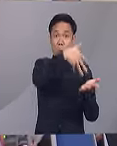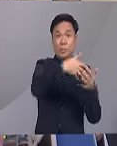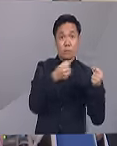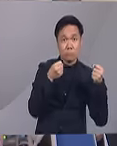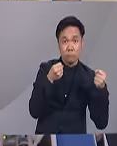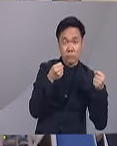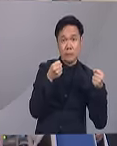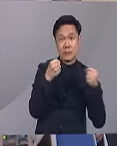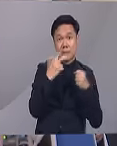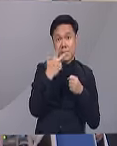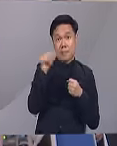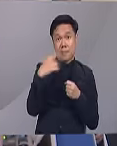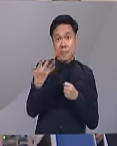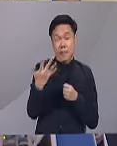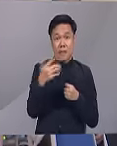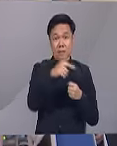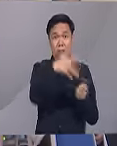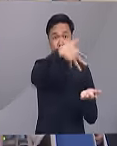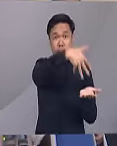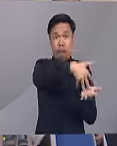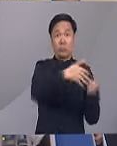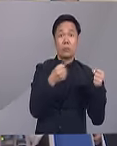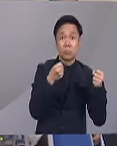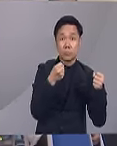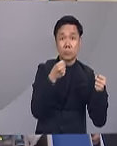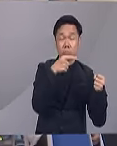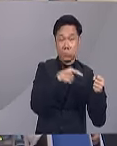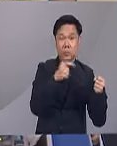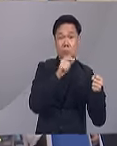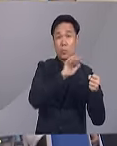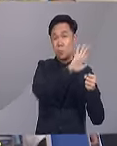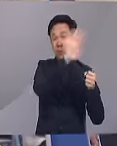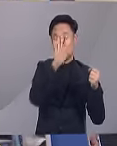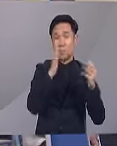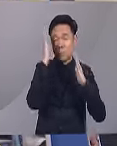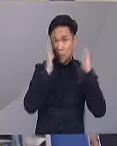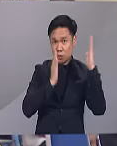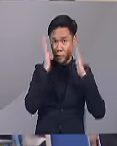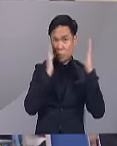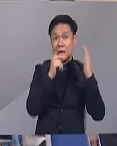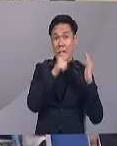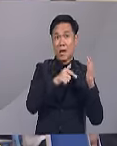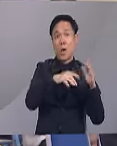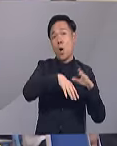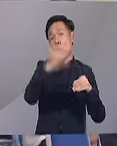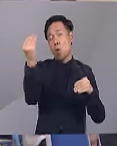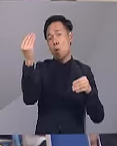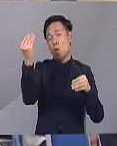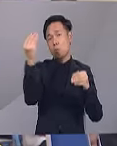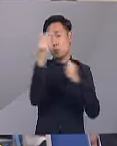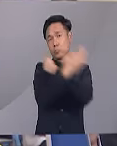lepas, lebih 20% penghuni penjara yang ditahan di seluruh negara ini kebanyakannya dihuni warga asing atas